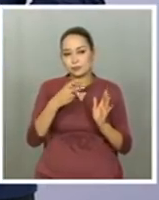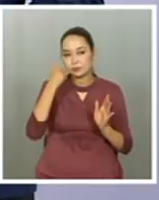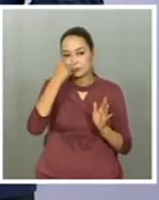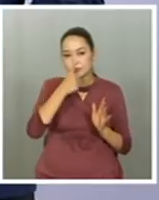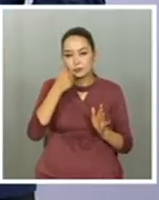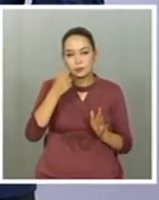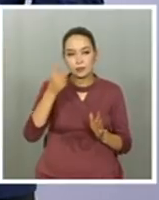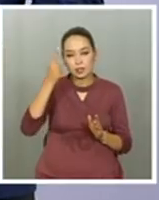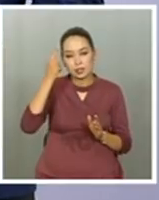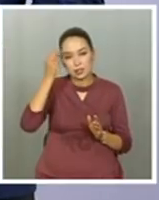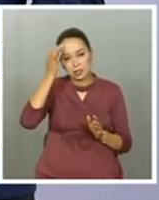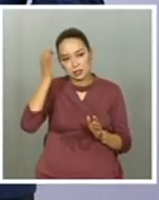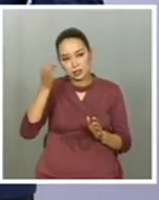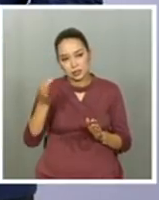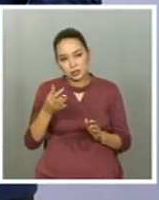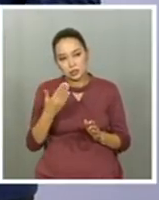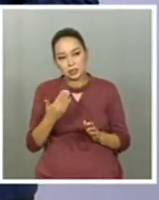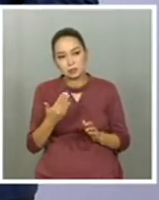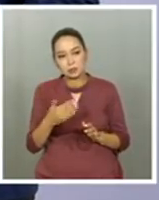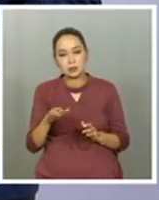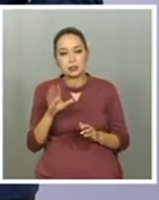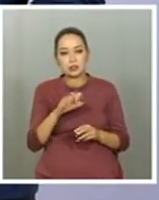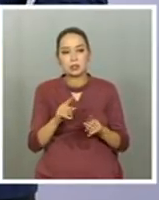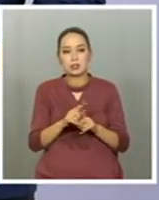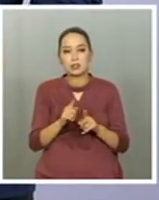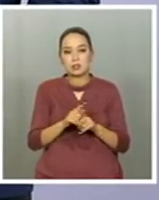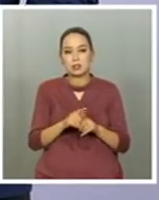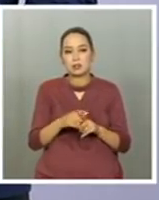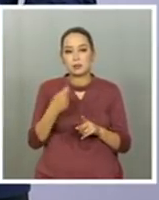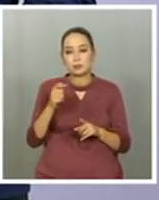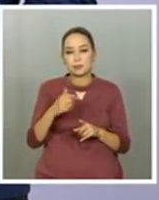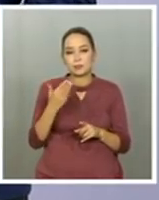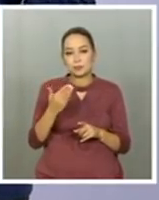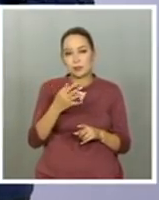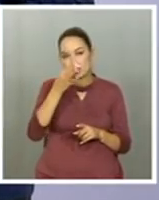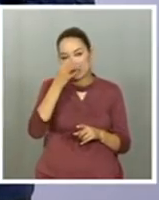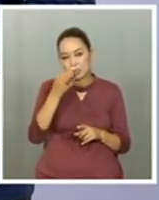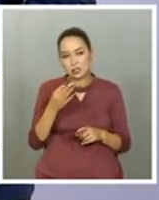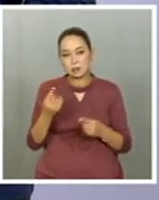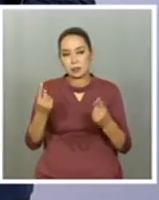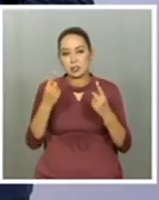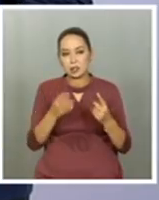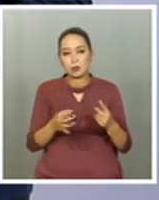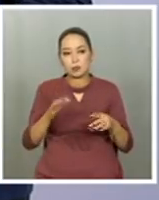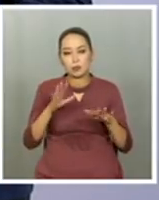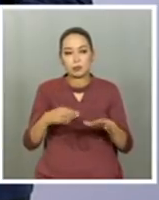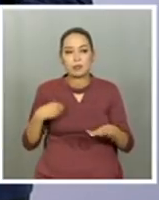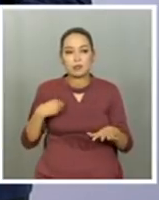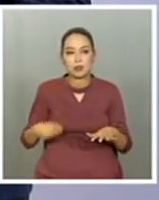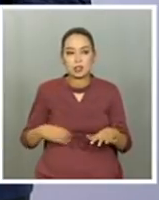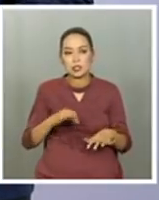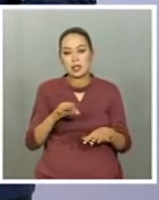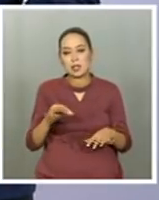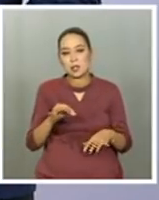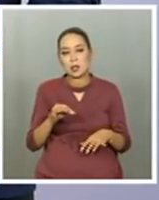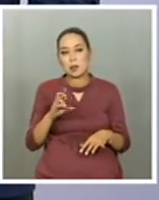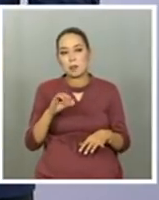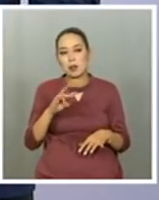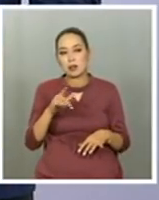Германия соғыс шығынын төлемейді деген сылтаумен немістердің Рур облысына Франция мен Бельгия басып кірген